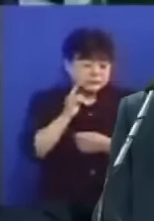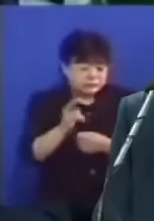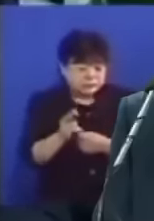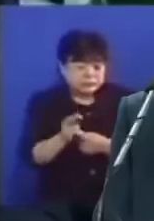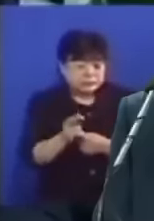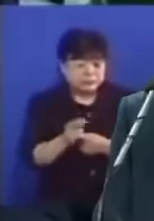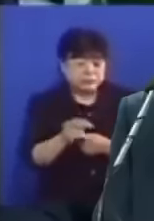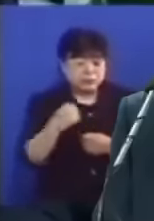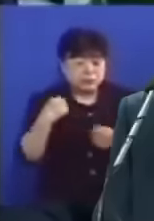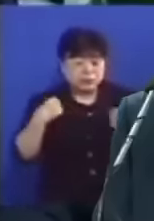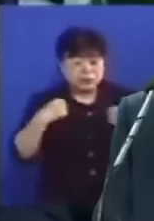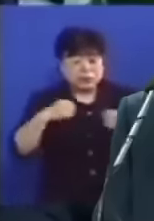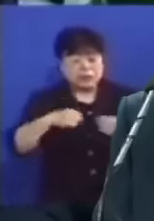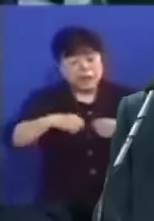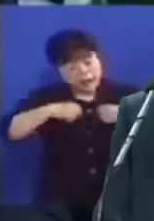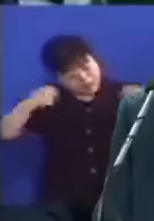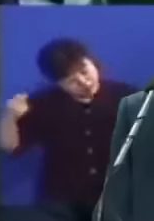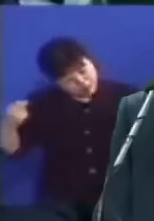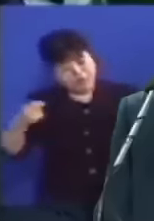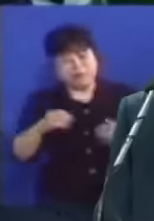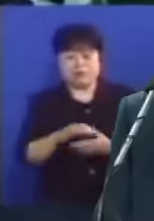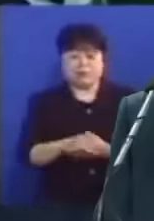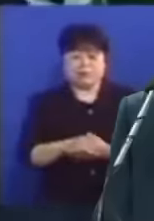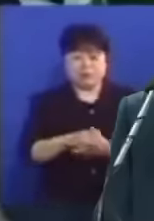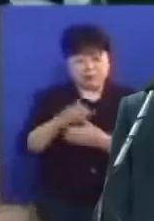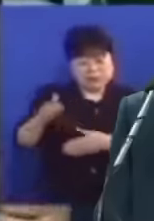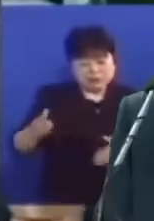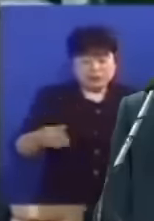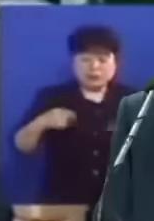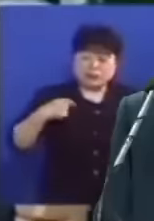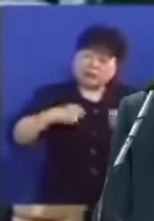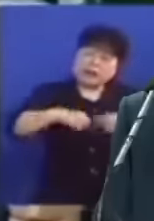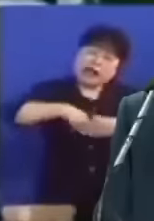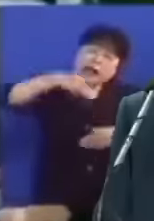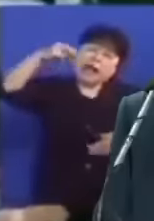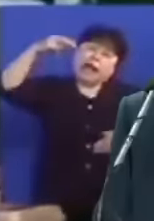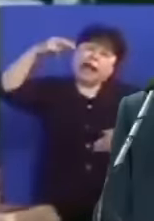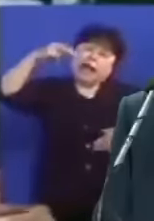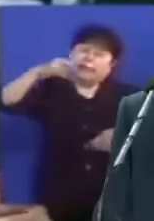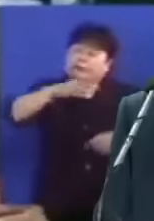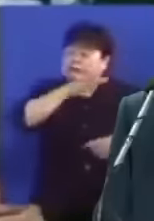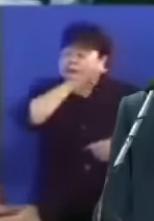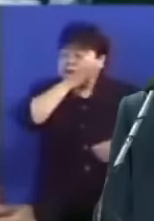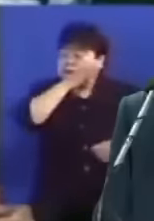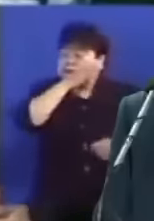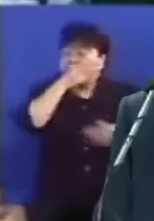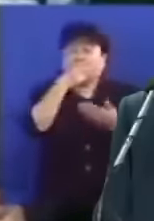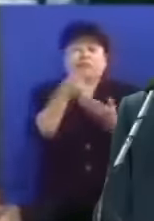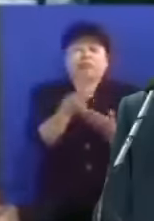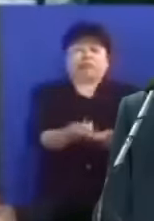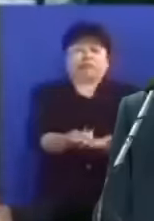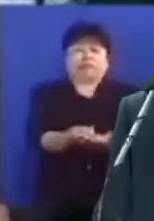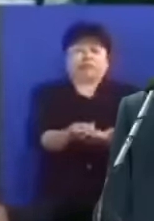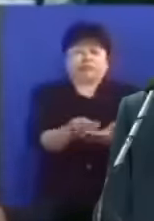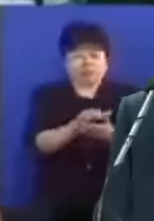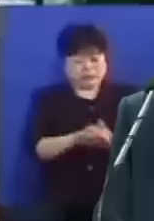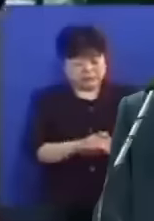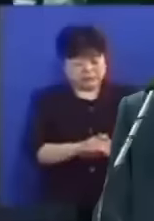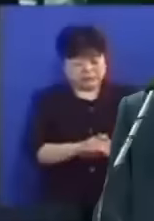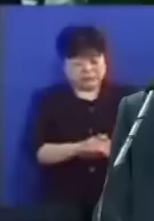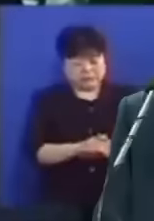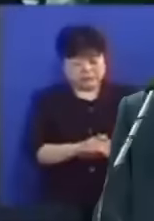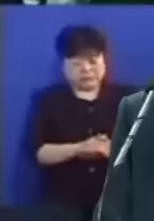먹으면 빨아벗는 습관이 있습니다. 길거리에 빨아벗고 난 본전까지 다 내놓고서 들어누워서